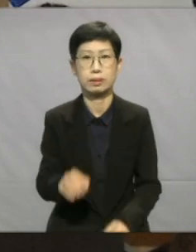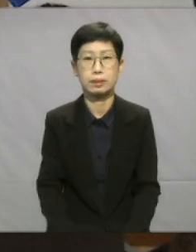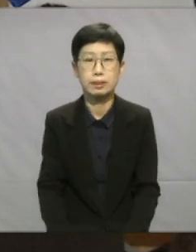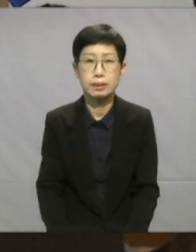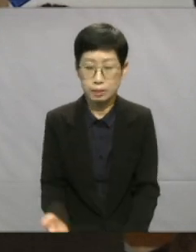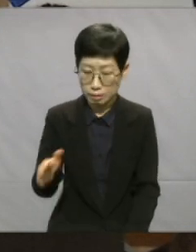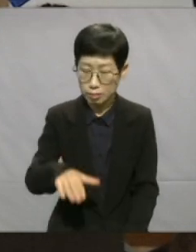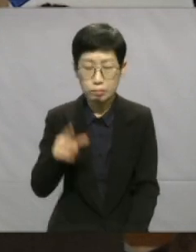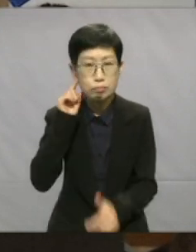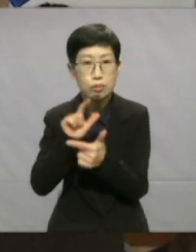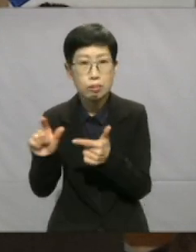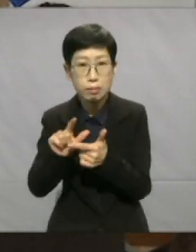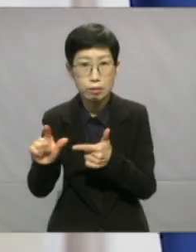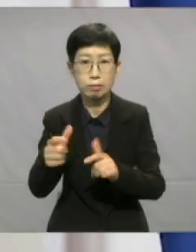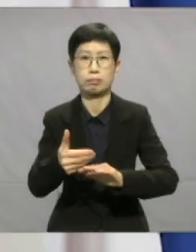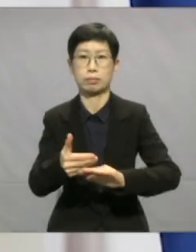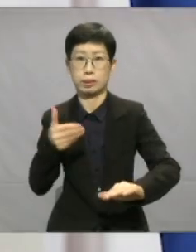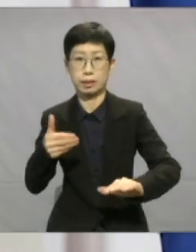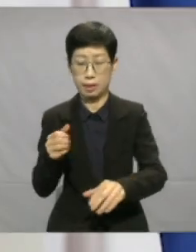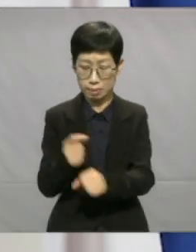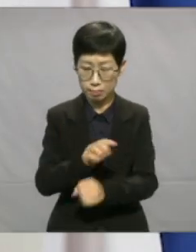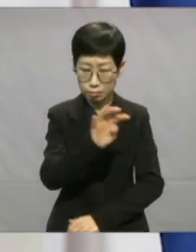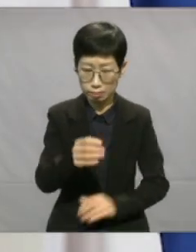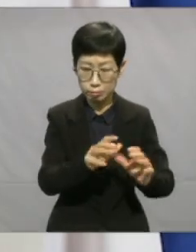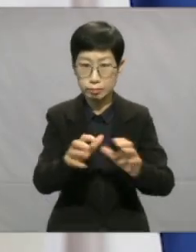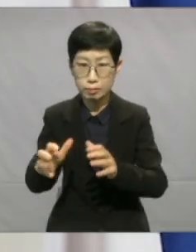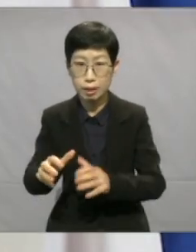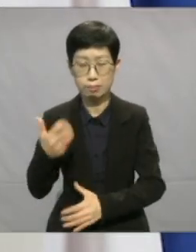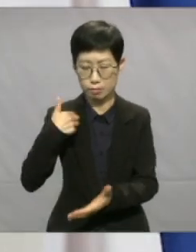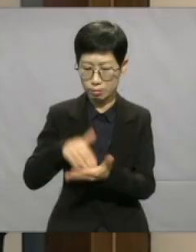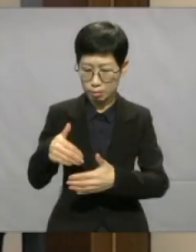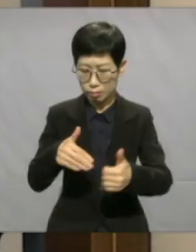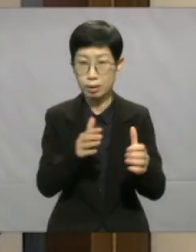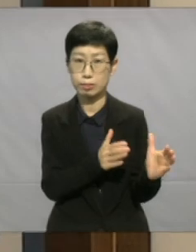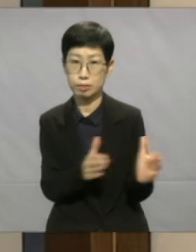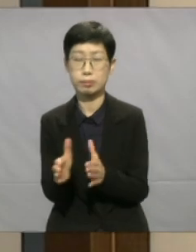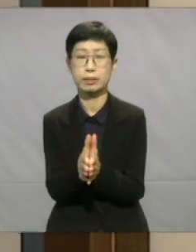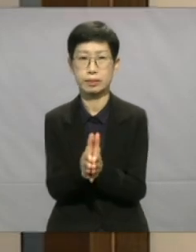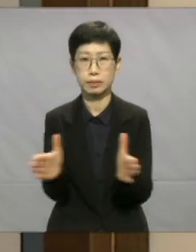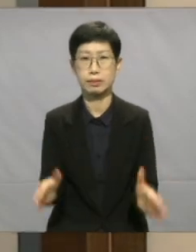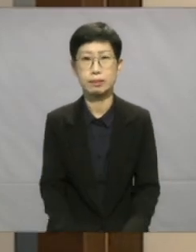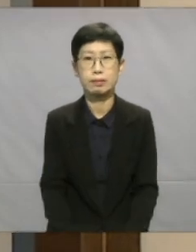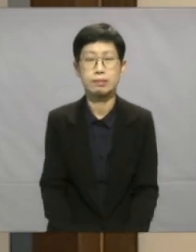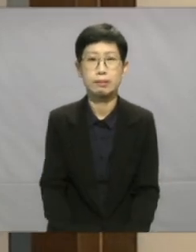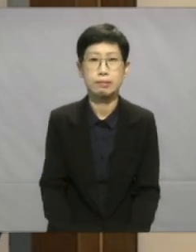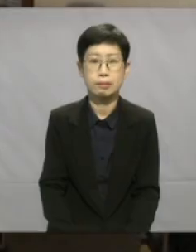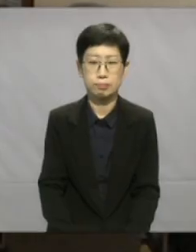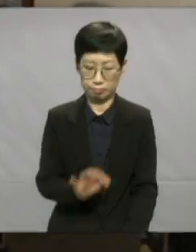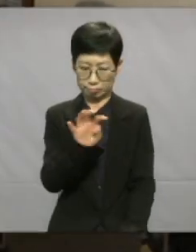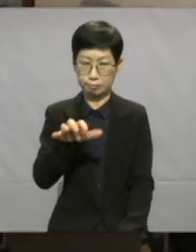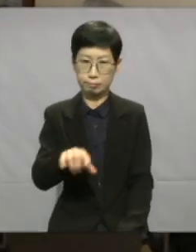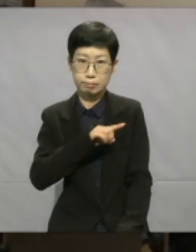하지만 난민들의 고민과는 상관없이 이미 유럽 각국은 이들을 돌려보낼 준비에 들어갔습니다.